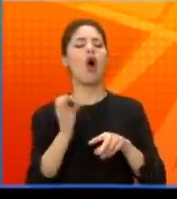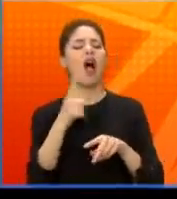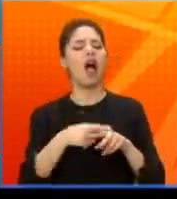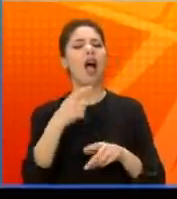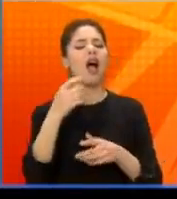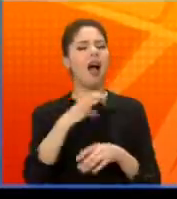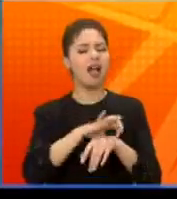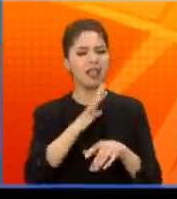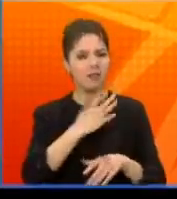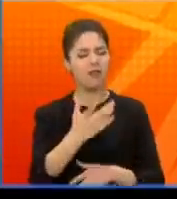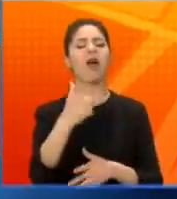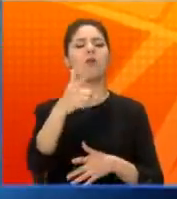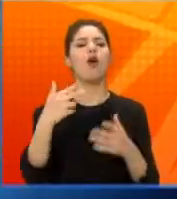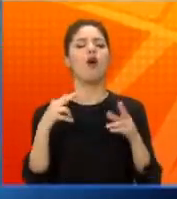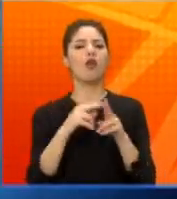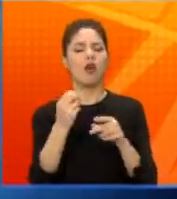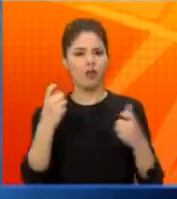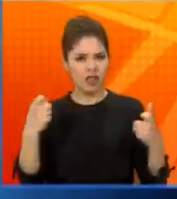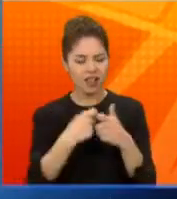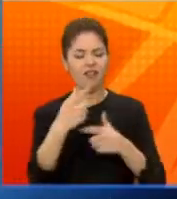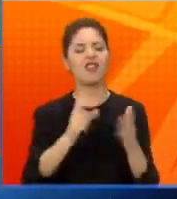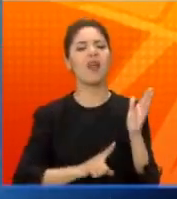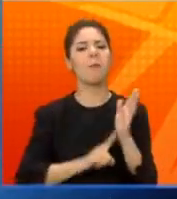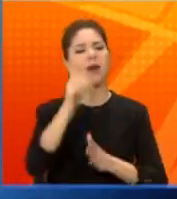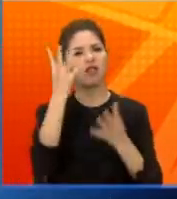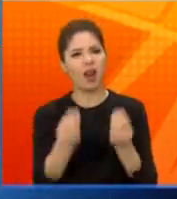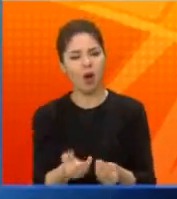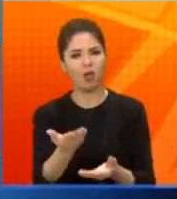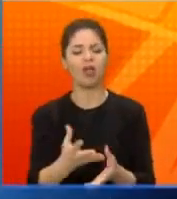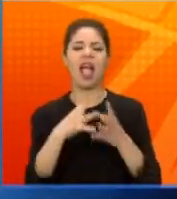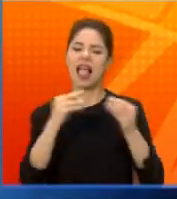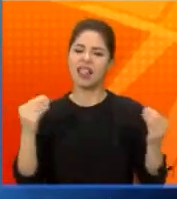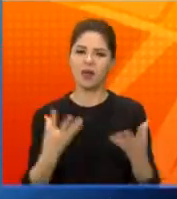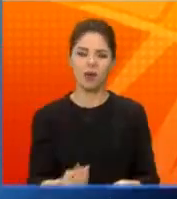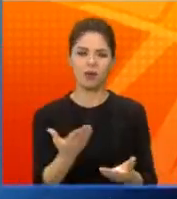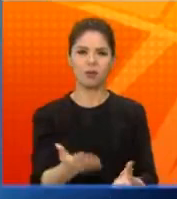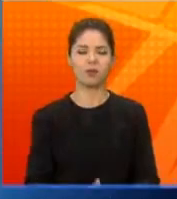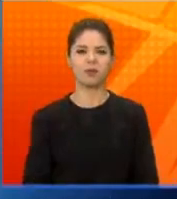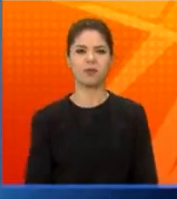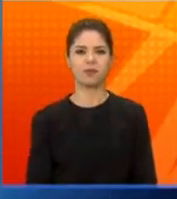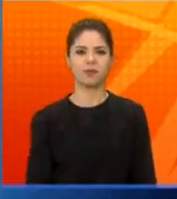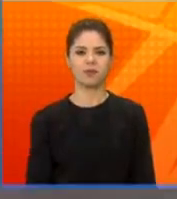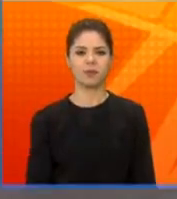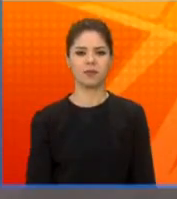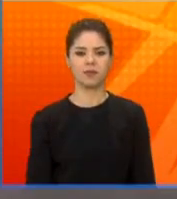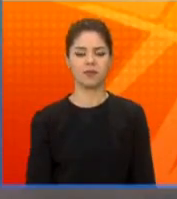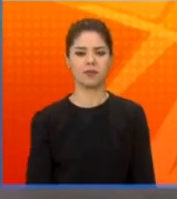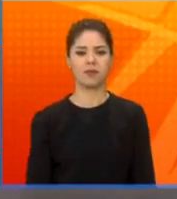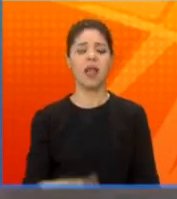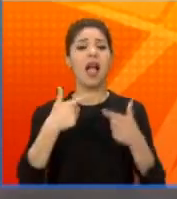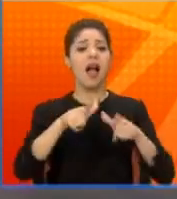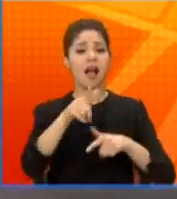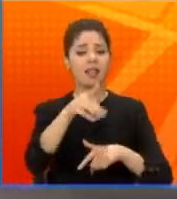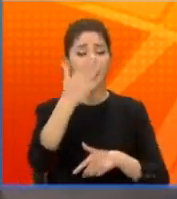girdiği savaştan zaferle çıktı. Allah doktor yâre bizim üstümüzden noksan elemezsin. Allah sizlerle bizim başımızdan eksik etmesin. Hatay'da